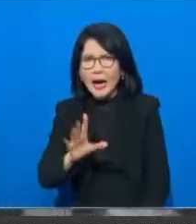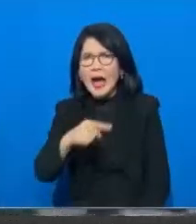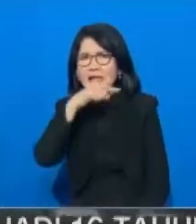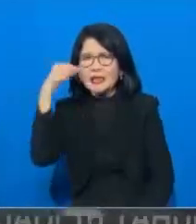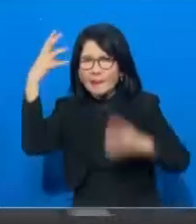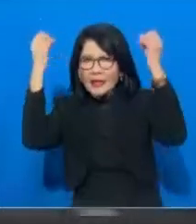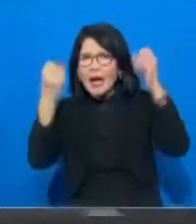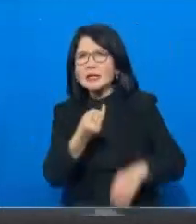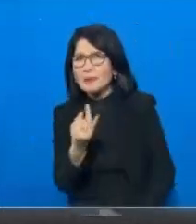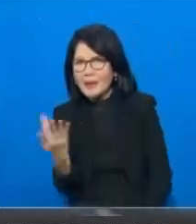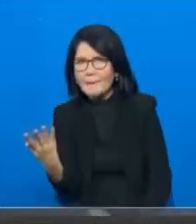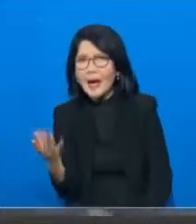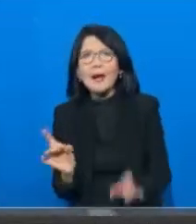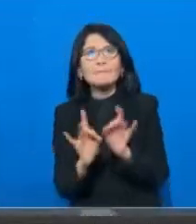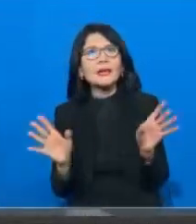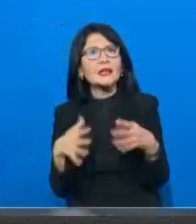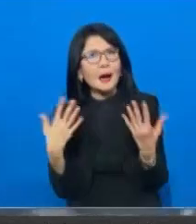jenis? Apa aja ya bedanya?